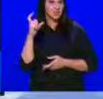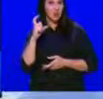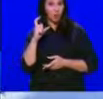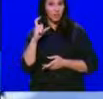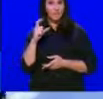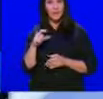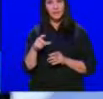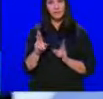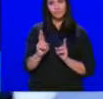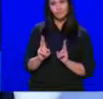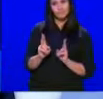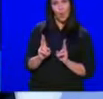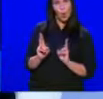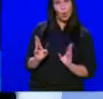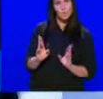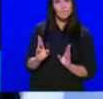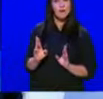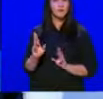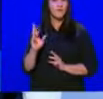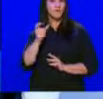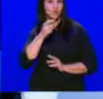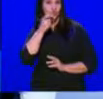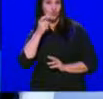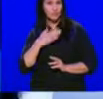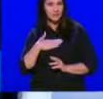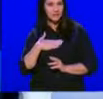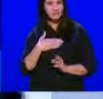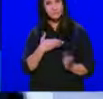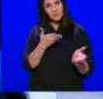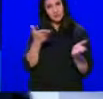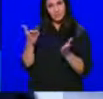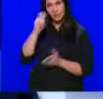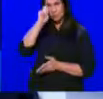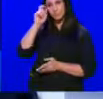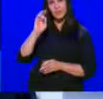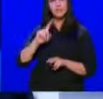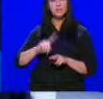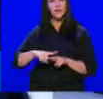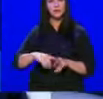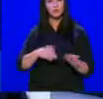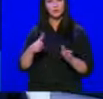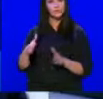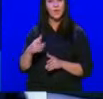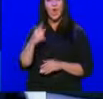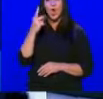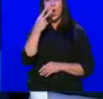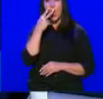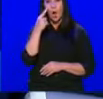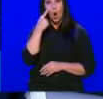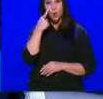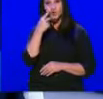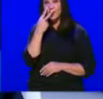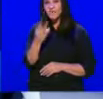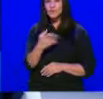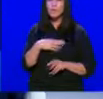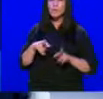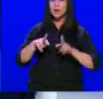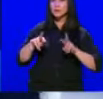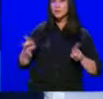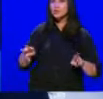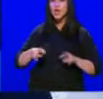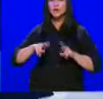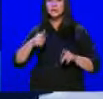е умерен в риториката си. Заповядайте, господин Найден. Очевидно имаме различия и